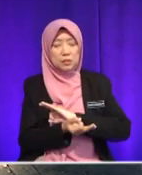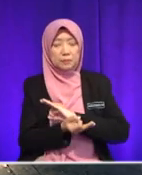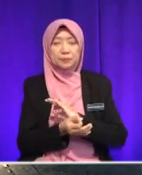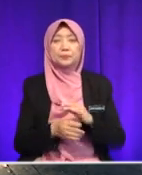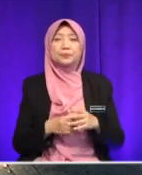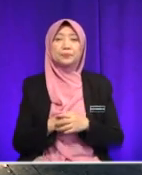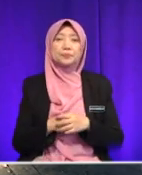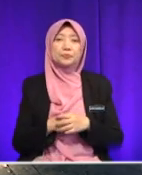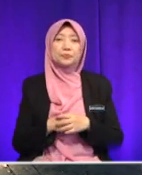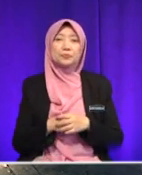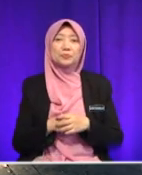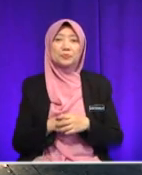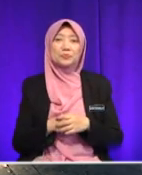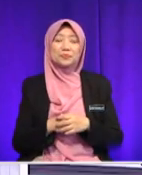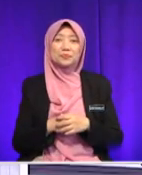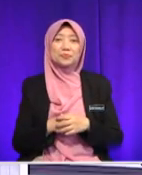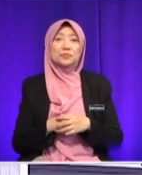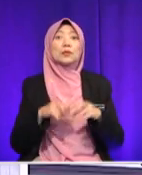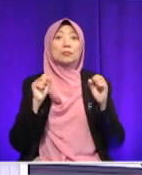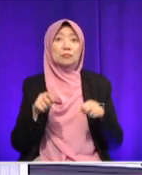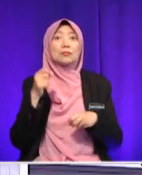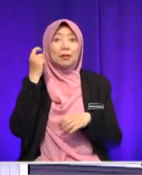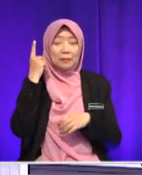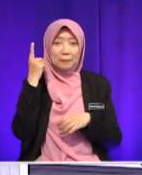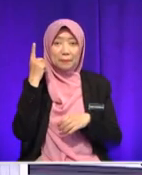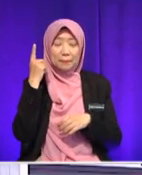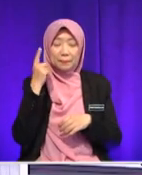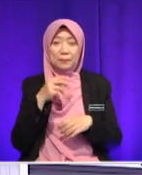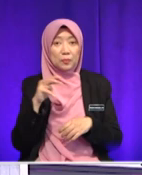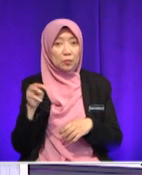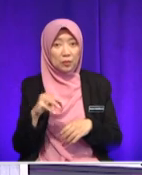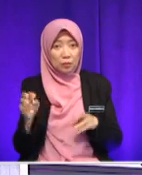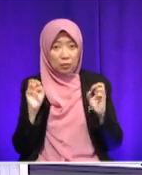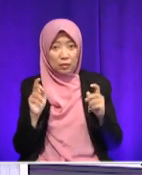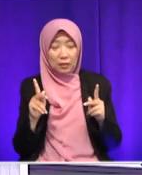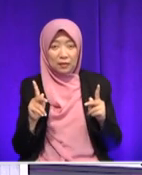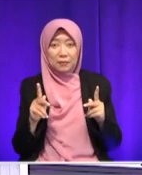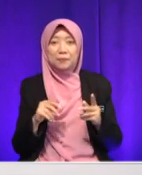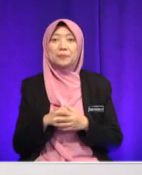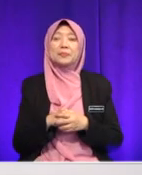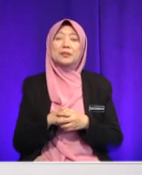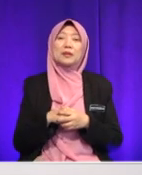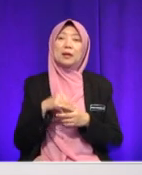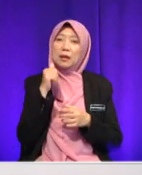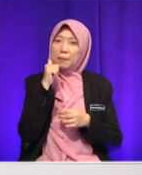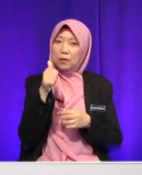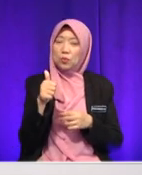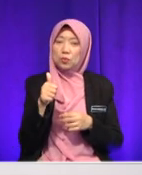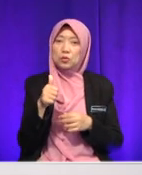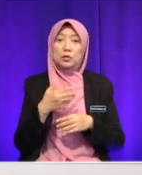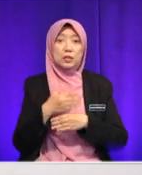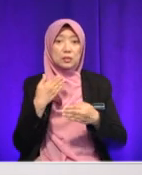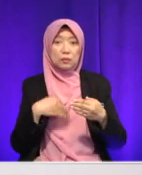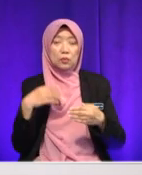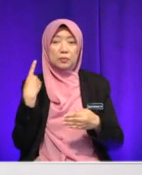baik Nisa? Boleh. Nisa faham? Saya masih mengikuti murid-murid bagaimana. Boleh? Bagus. Okey, baik. Sebelum kita masuk